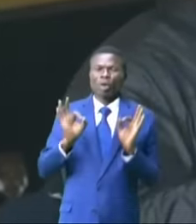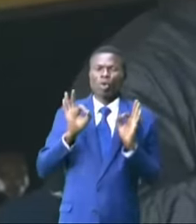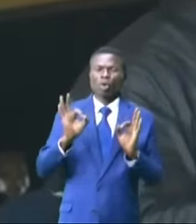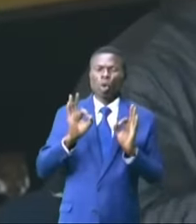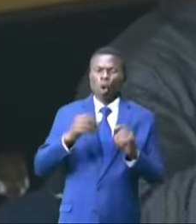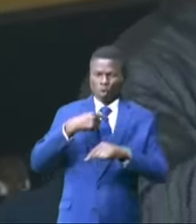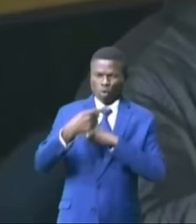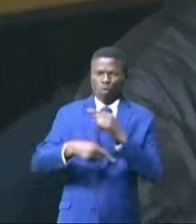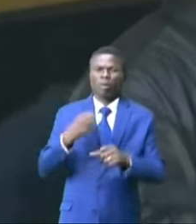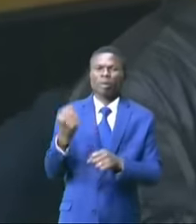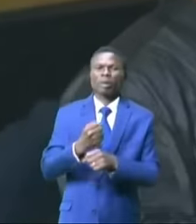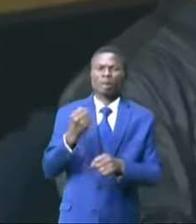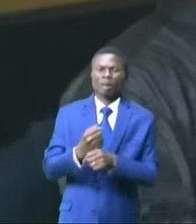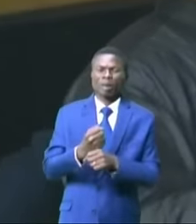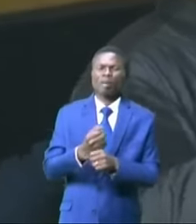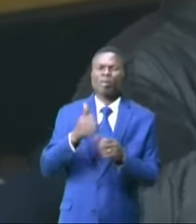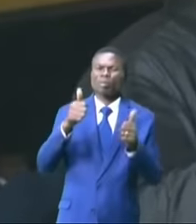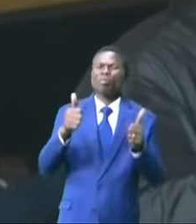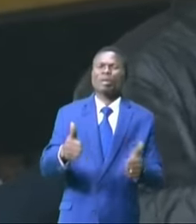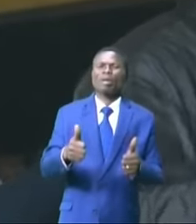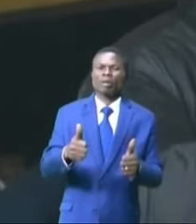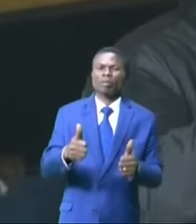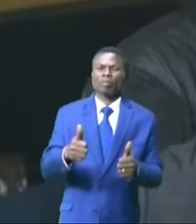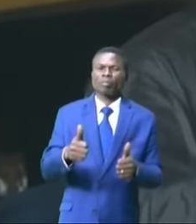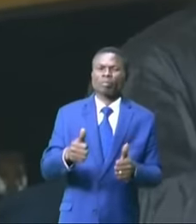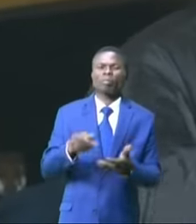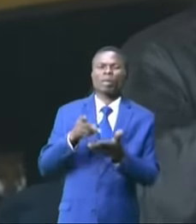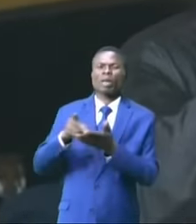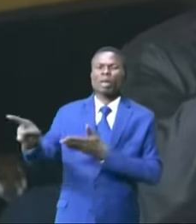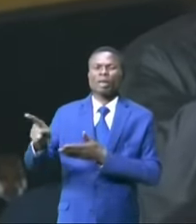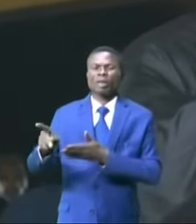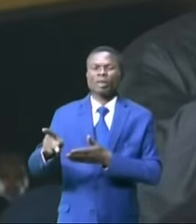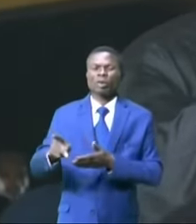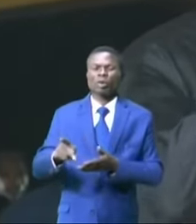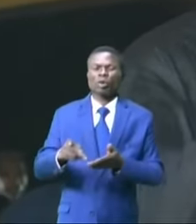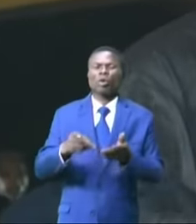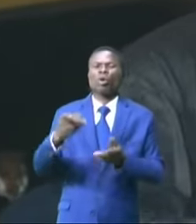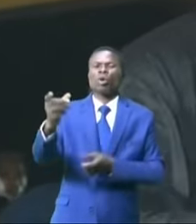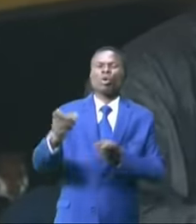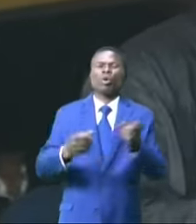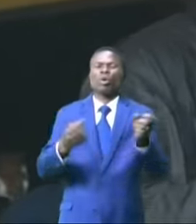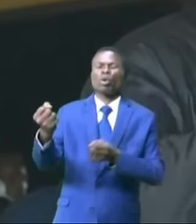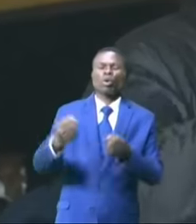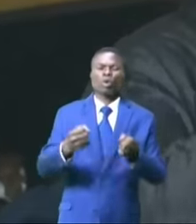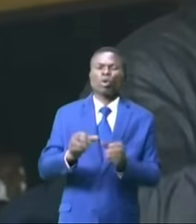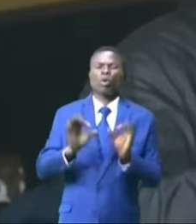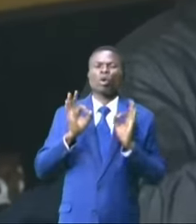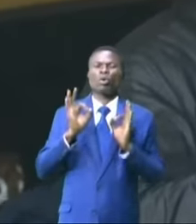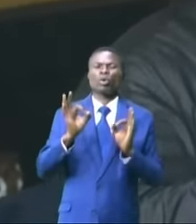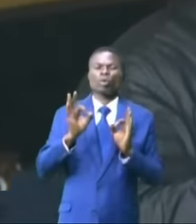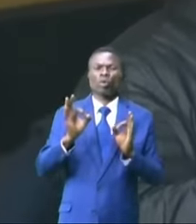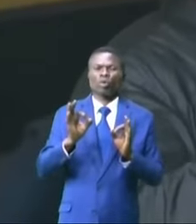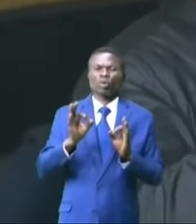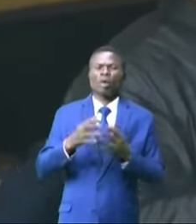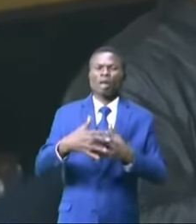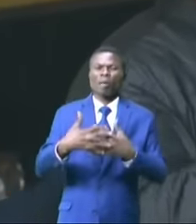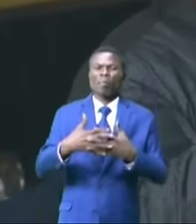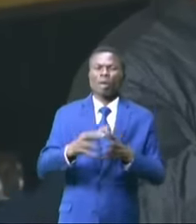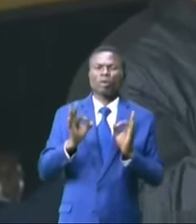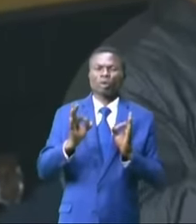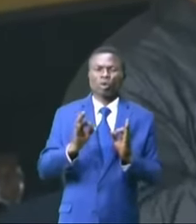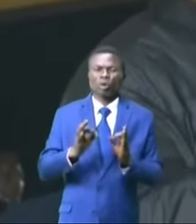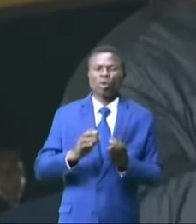c'est bandi mosala malamu et sombi ba wagon na ba voiture Yasika. To piko bongisa